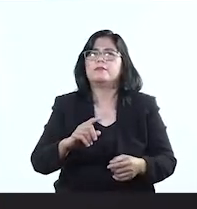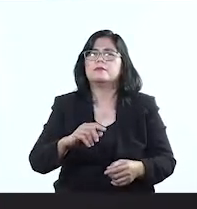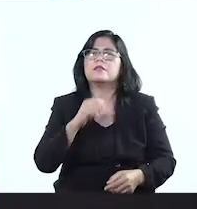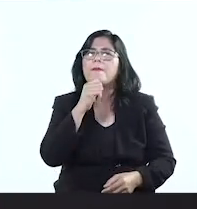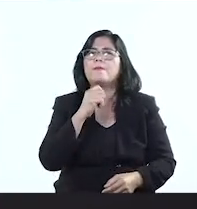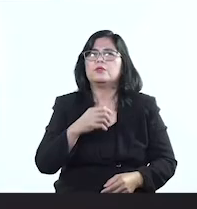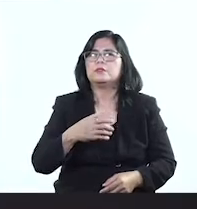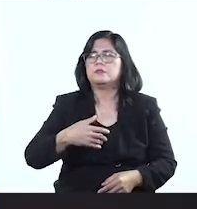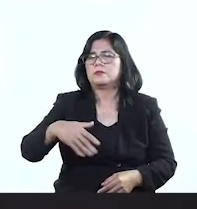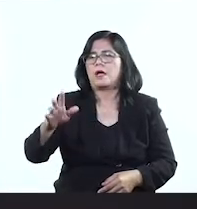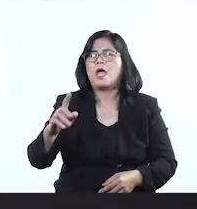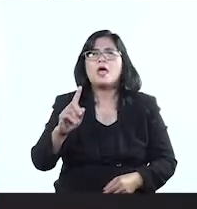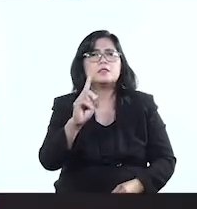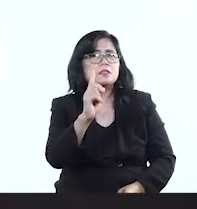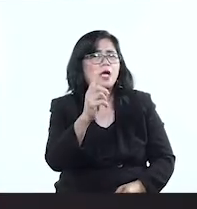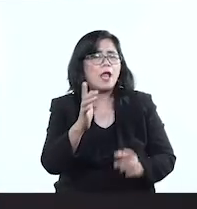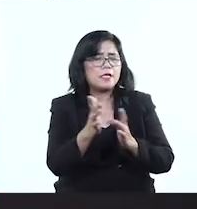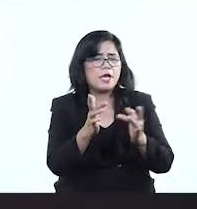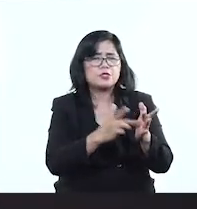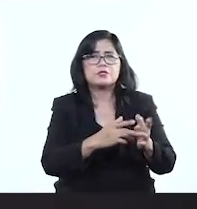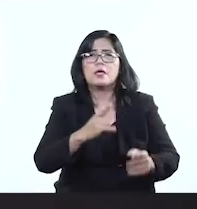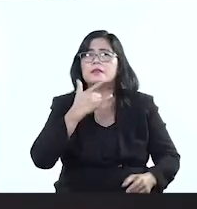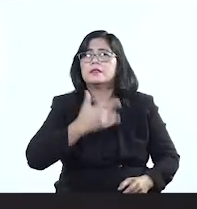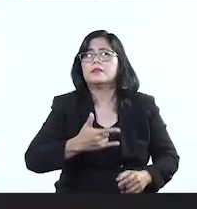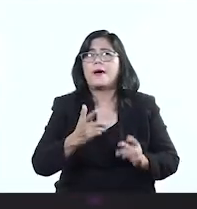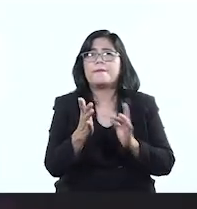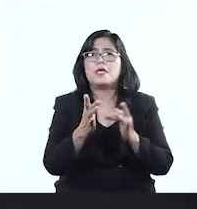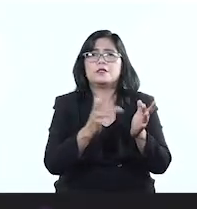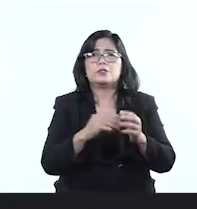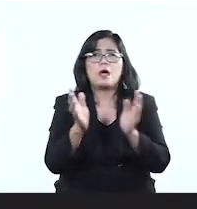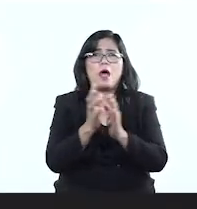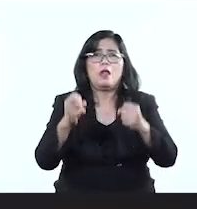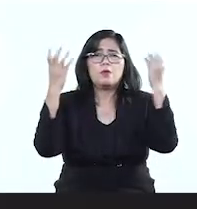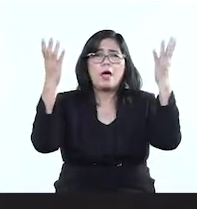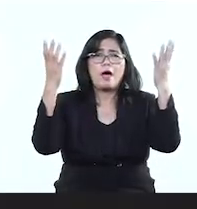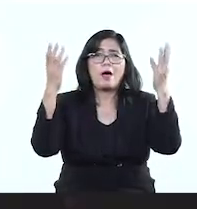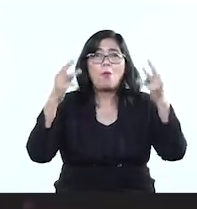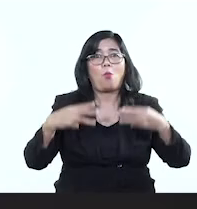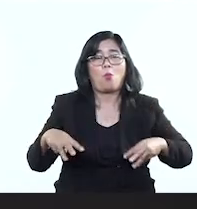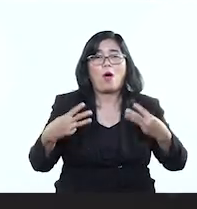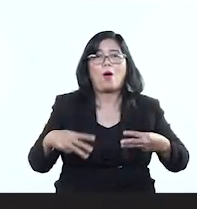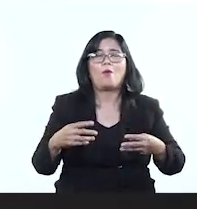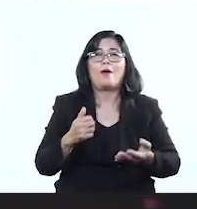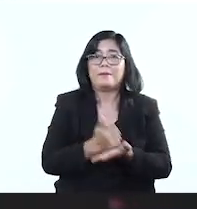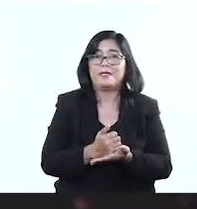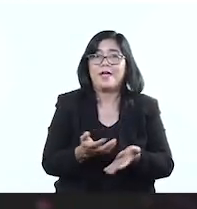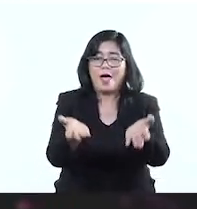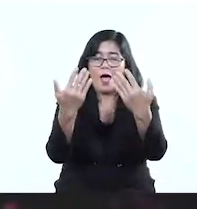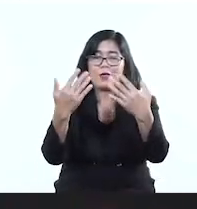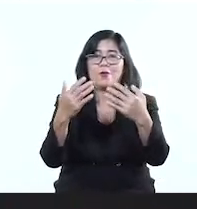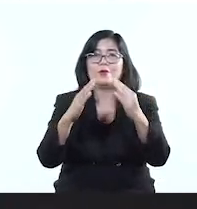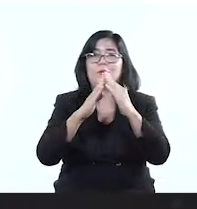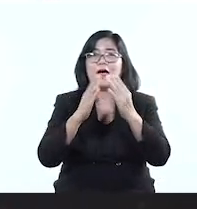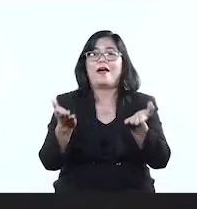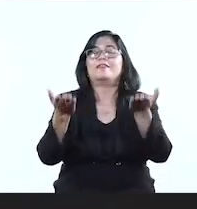tegas sekali Yesus tetap Yesus Haleluya huh Ayang di rumah angkat tangan kalian